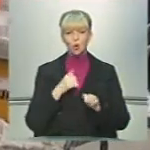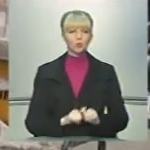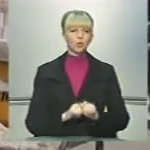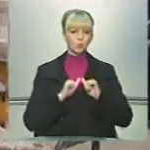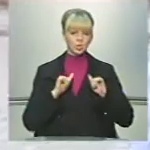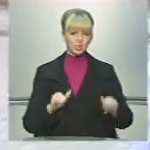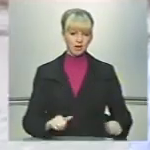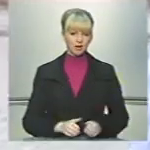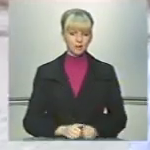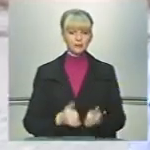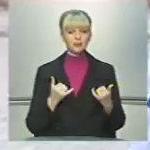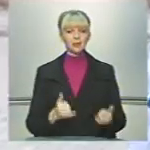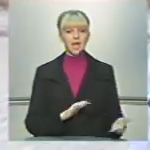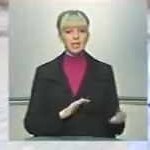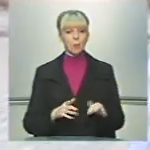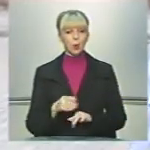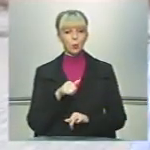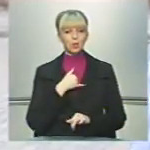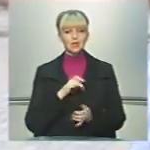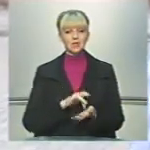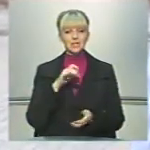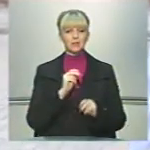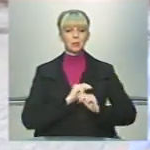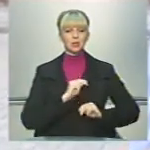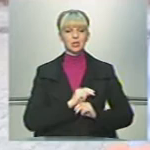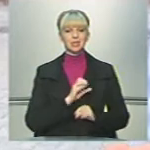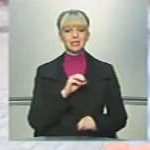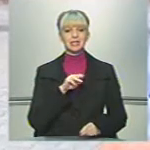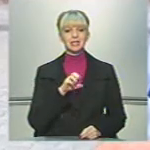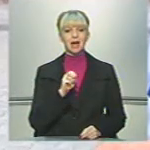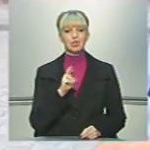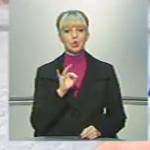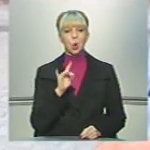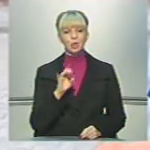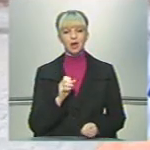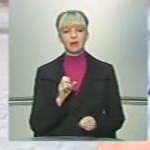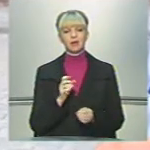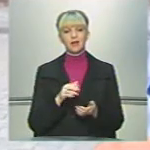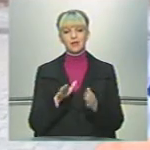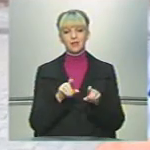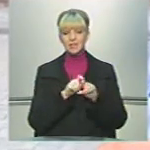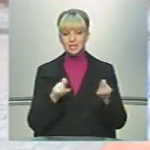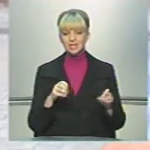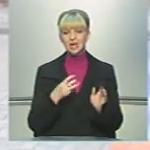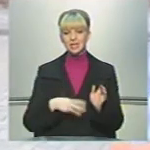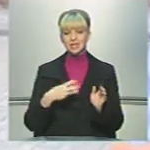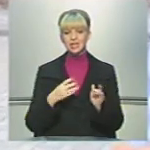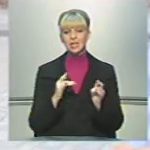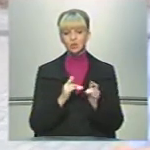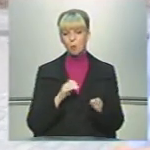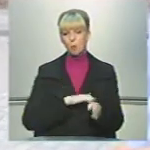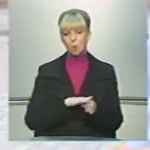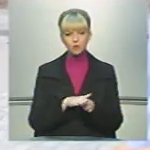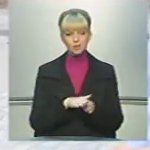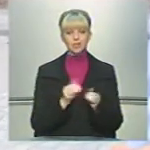зростає. На даний момент в нас в центрі функціонує стаціонарне відділення на 30 ліжок, яке повністю заповнене, а